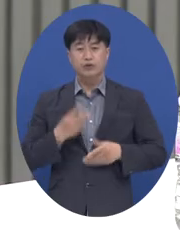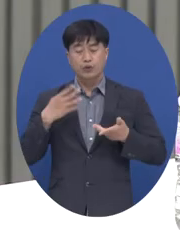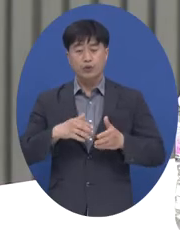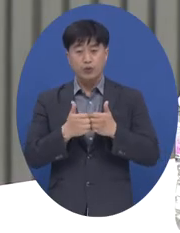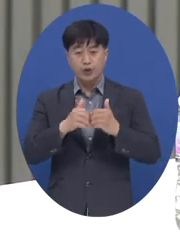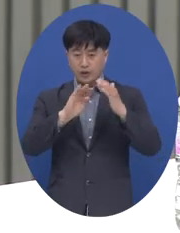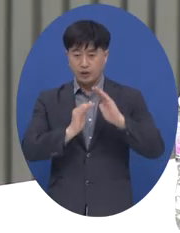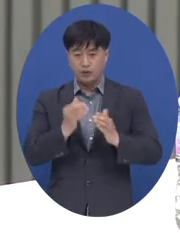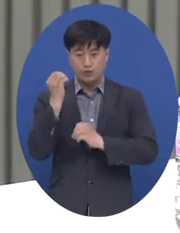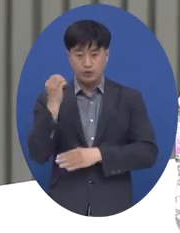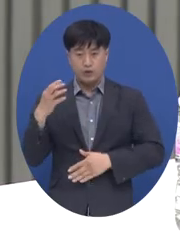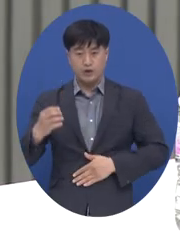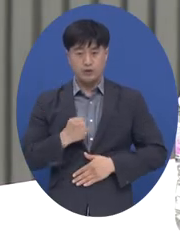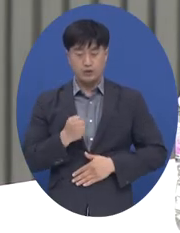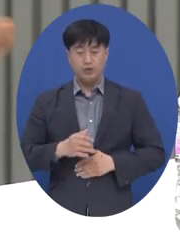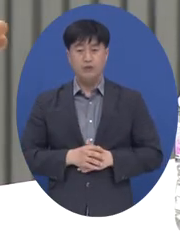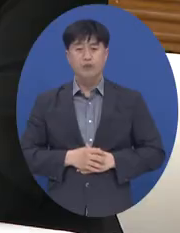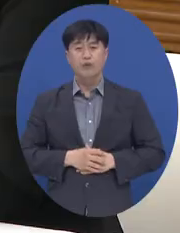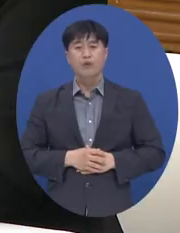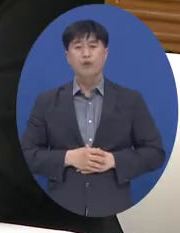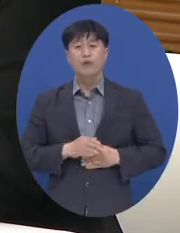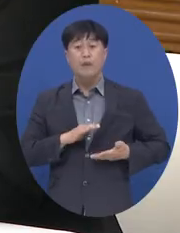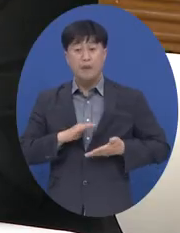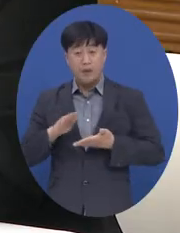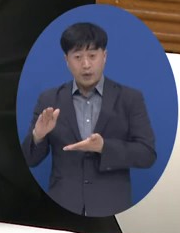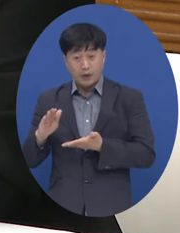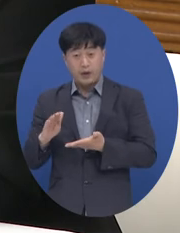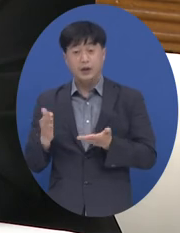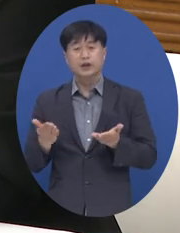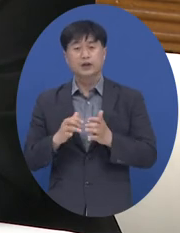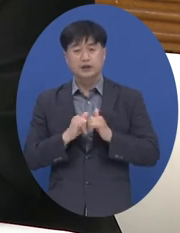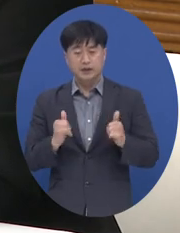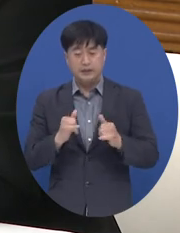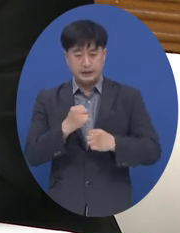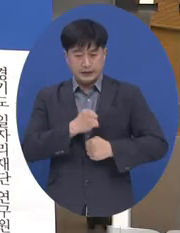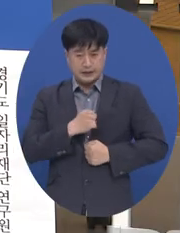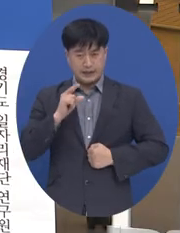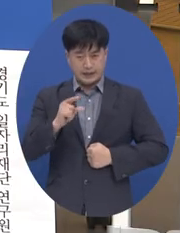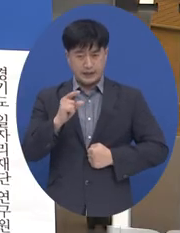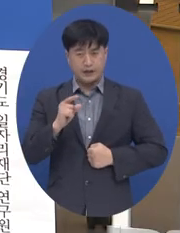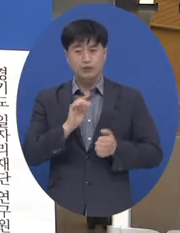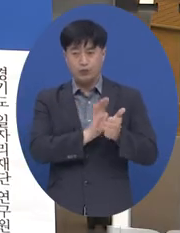거거든요. 경기도는 토론회 내용을 바탕으로 플랫폼 배달 노동자의 안전을 강화할